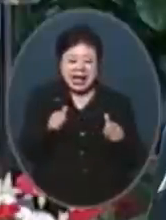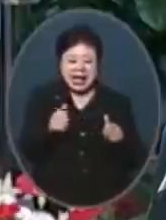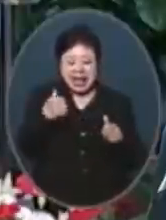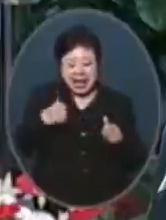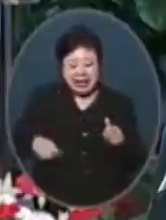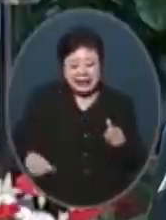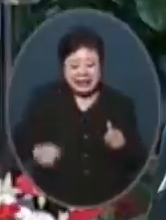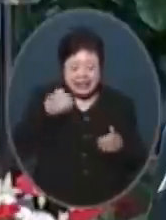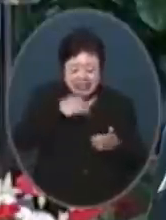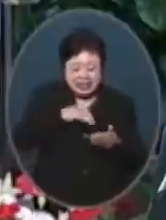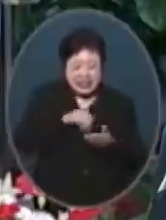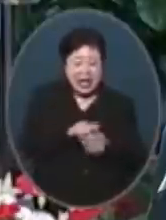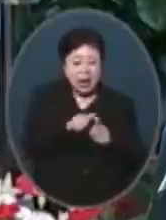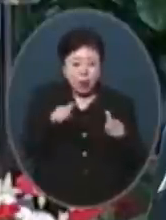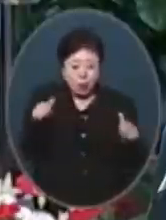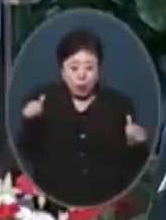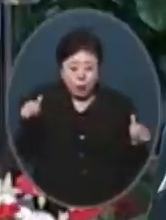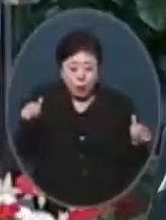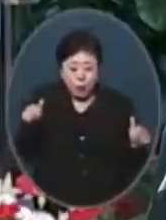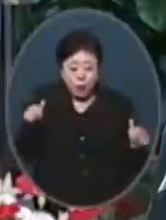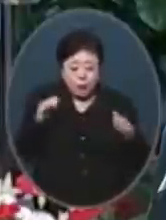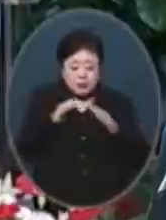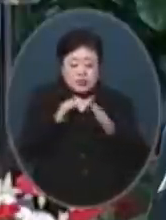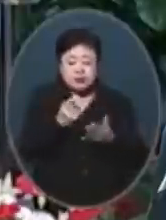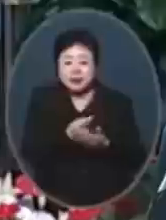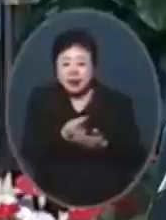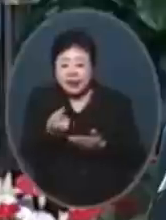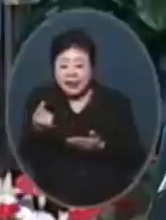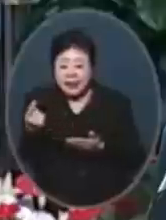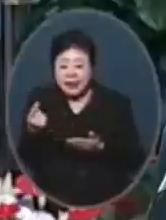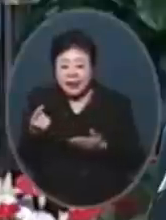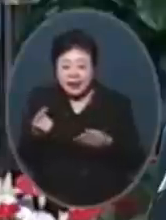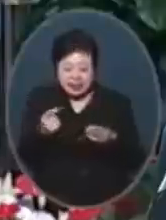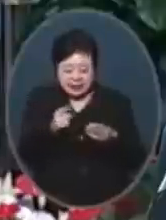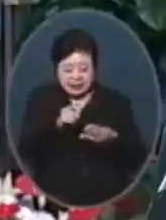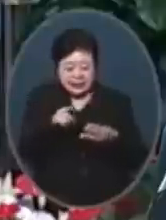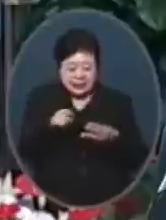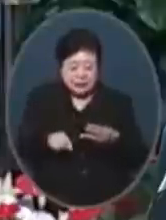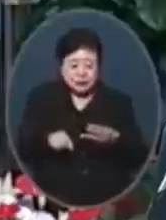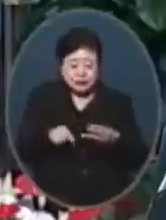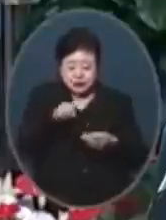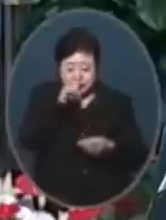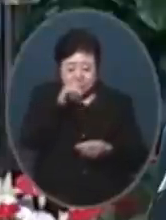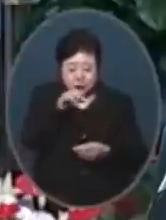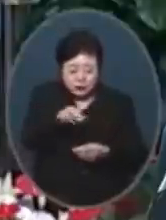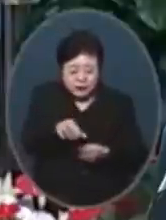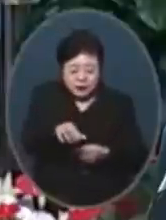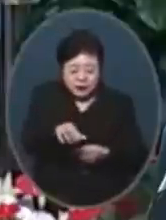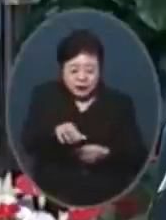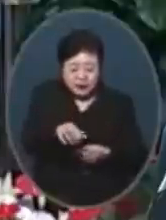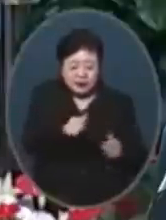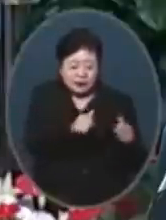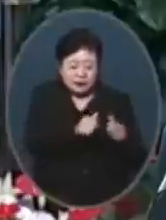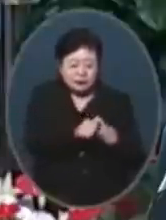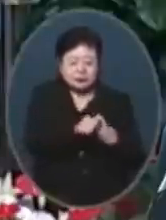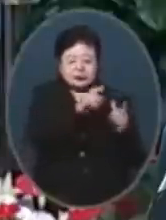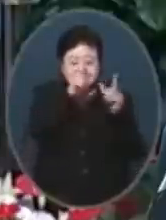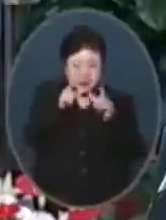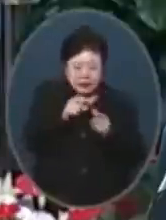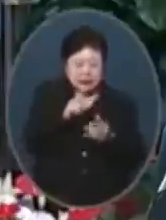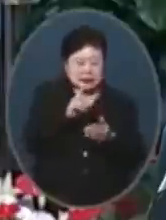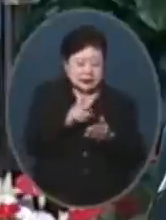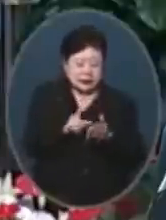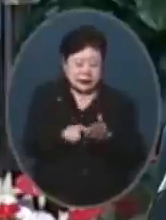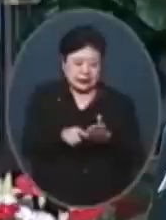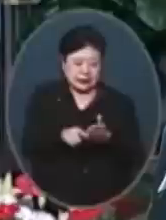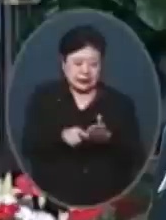아들인 야곱이 집을 떠나 삼촌 외삼촌 집으로 붙어 살려갈 때